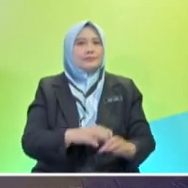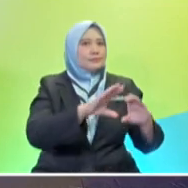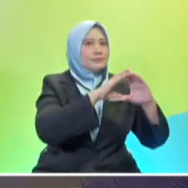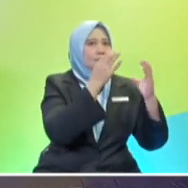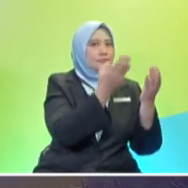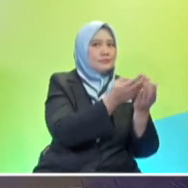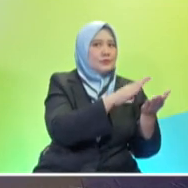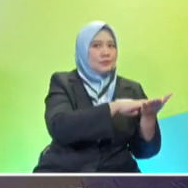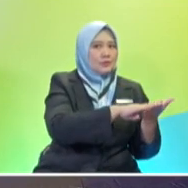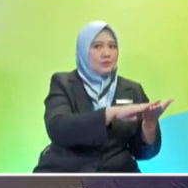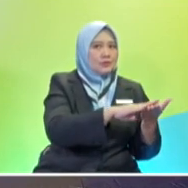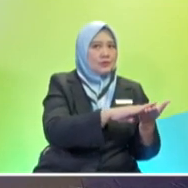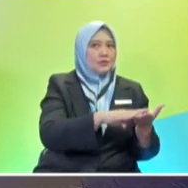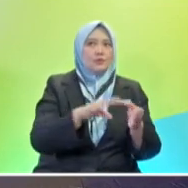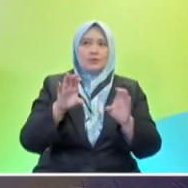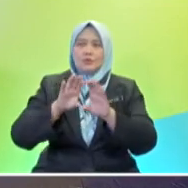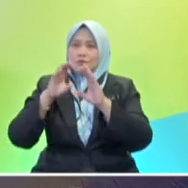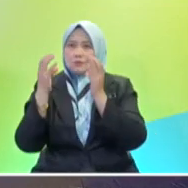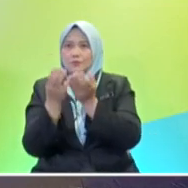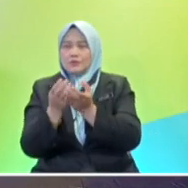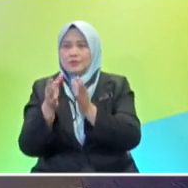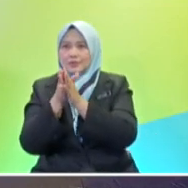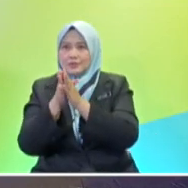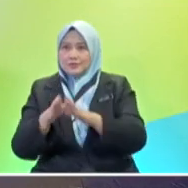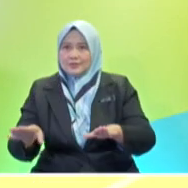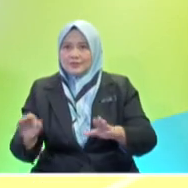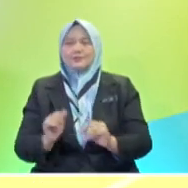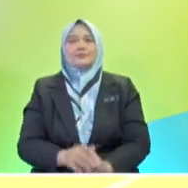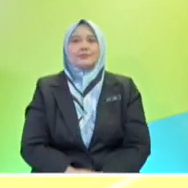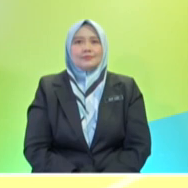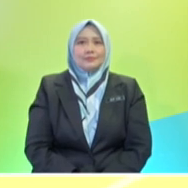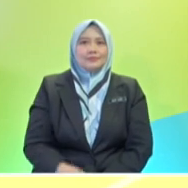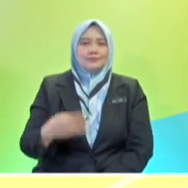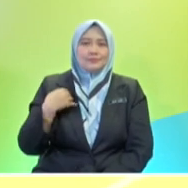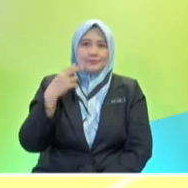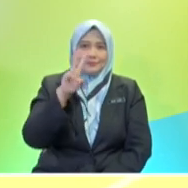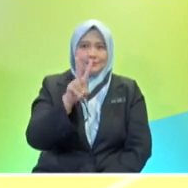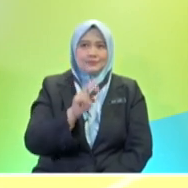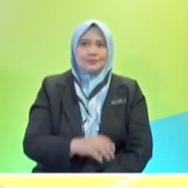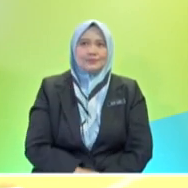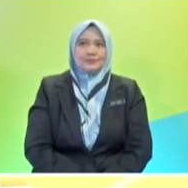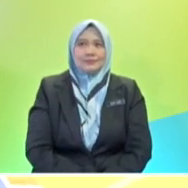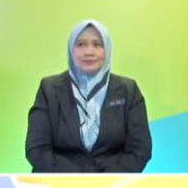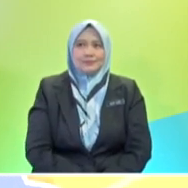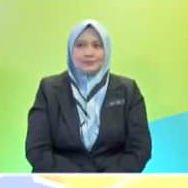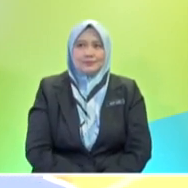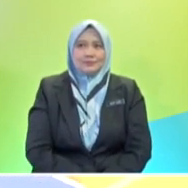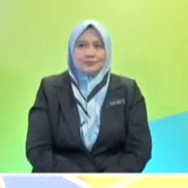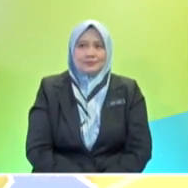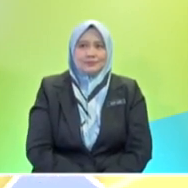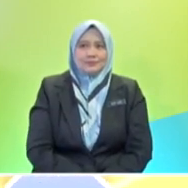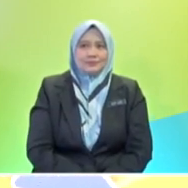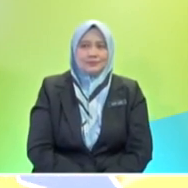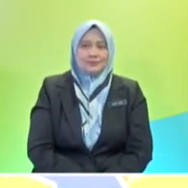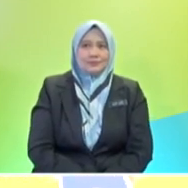sendiri. Nanti Nisa boleh sebut nama murid-murid itu dalam kumpulan mana. Baik, kita ada Umairah bagi